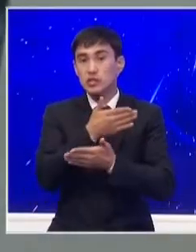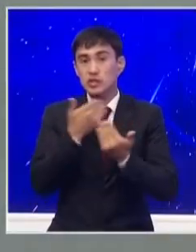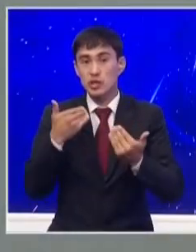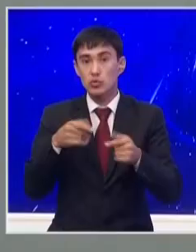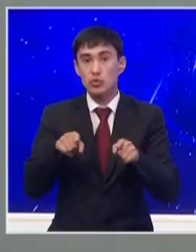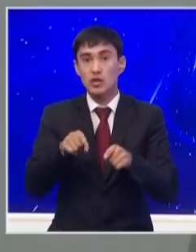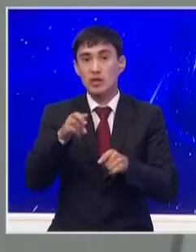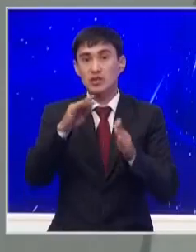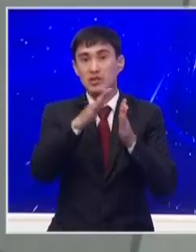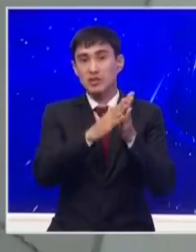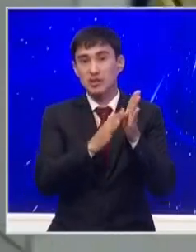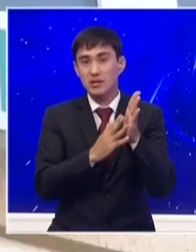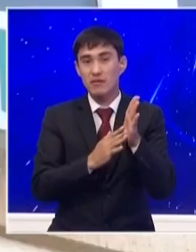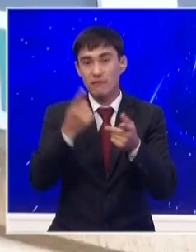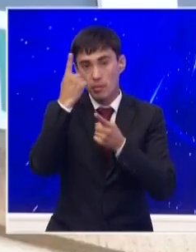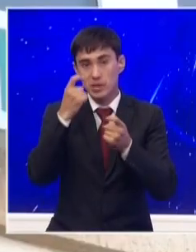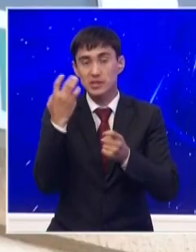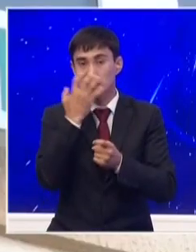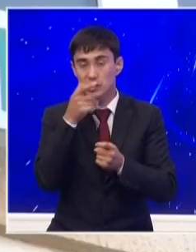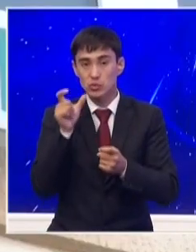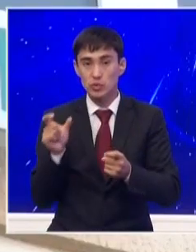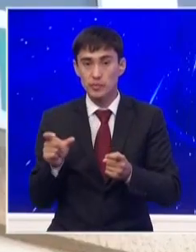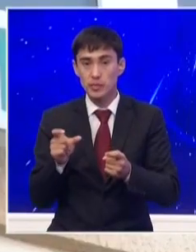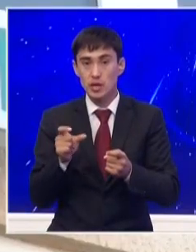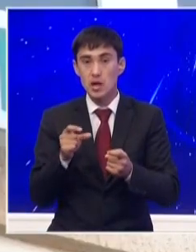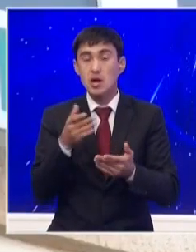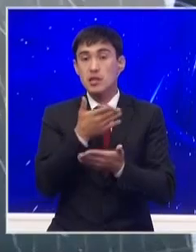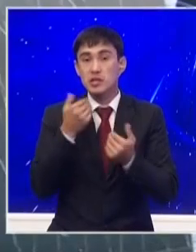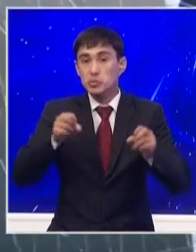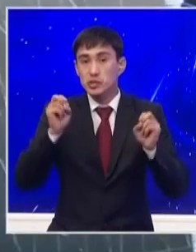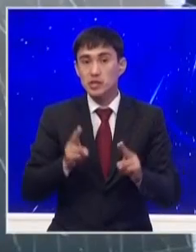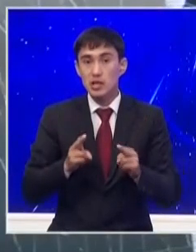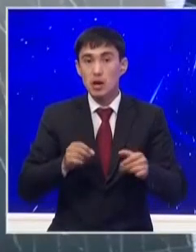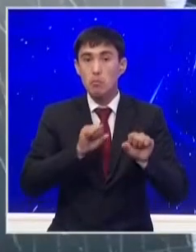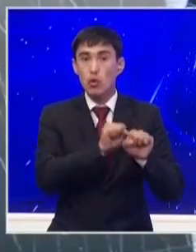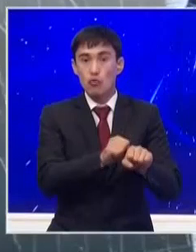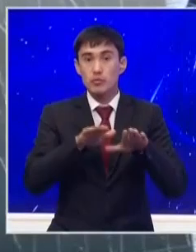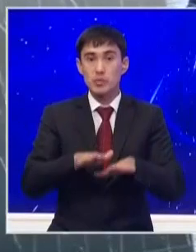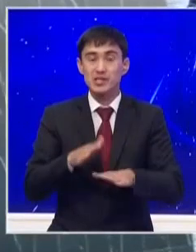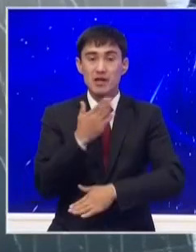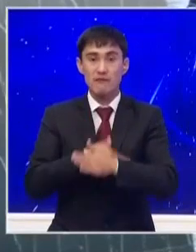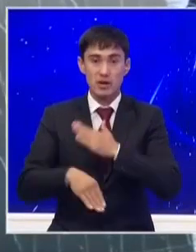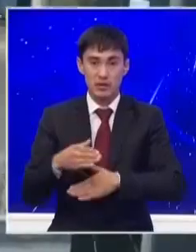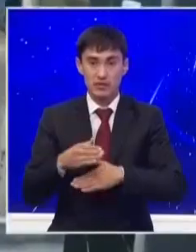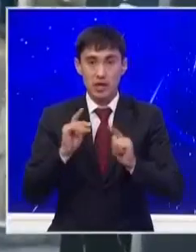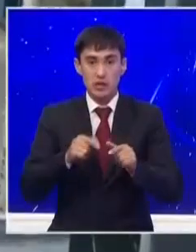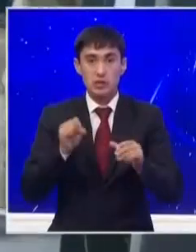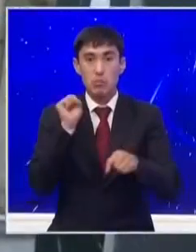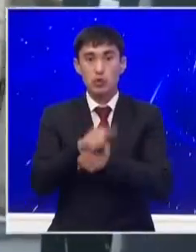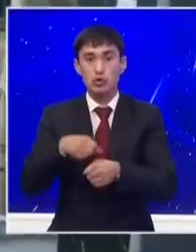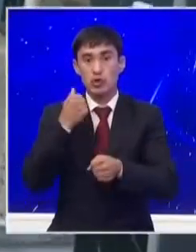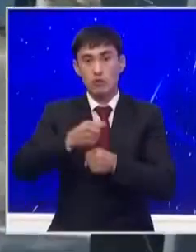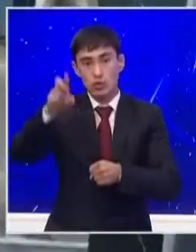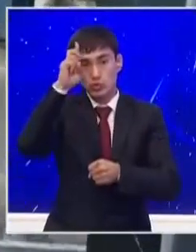отсутствовала тактильная табличка с информацией для незрячих. Кроме того, нет специальных парковочных мест для инвалидов. Согласно поручению